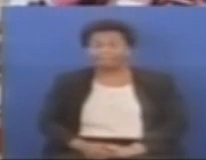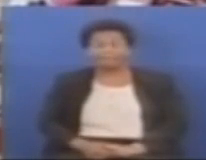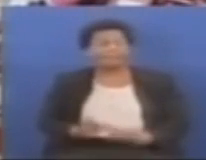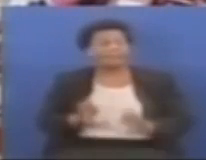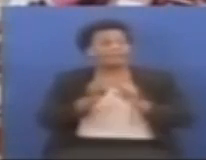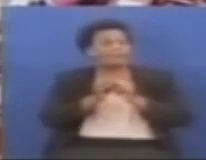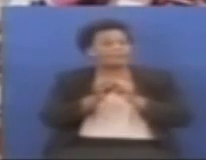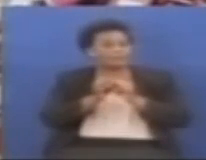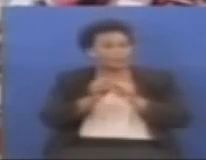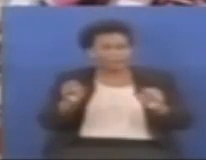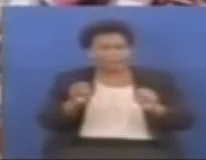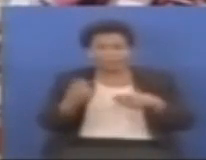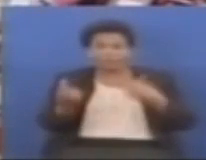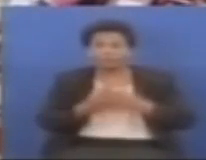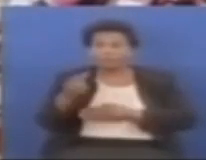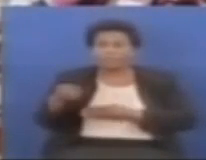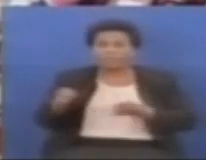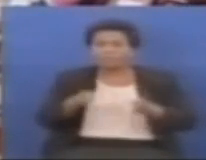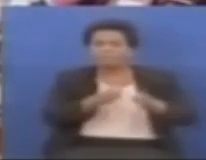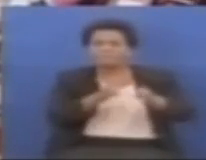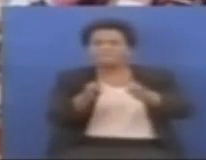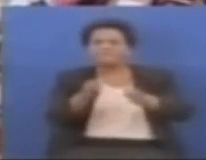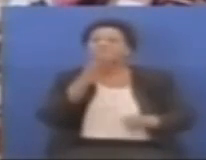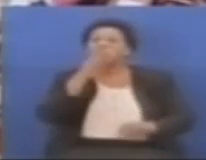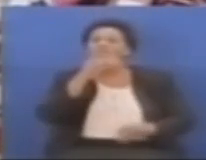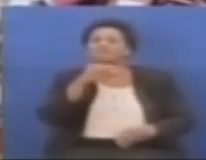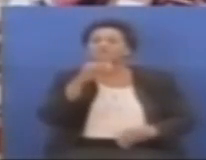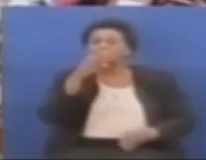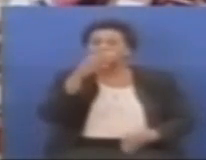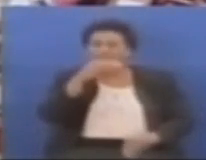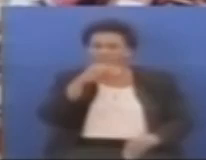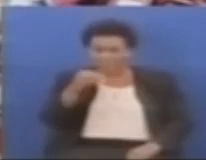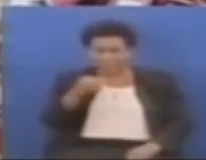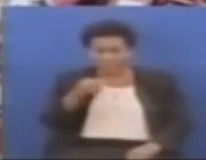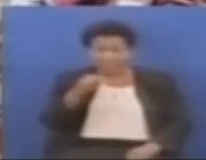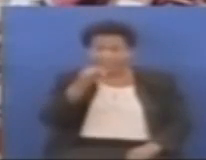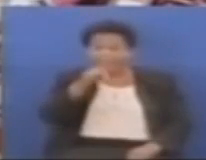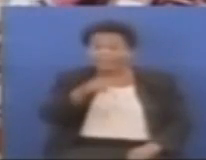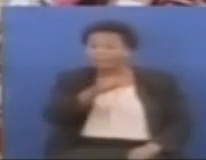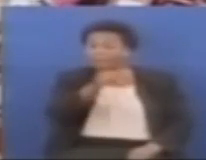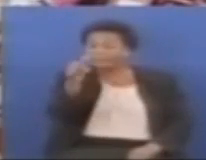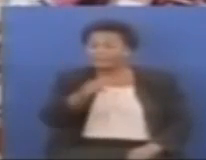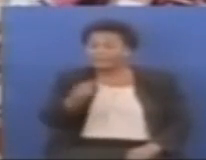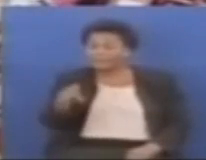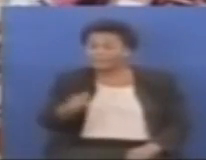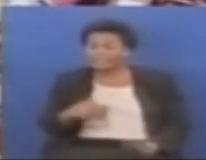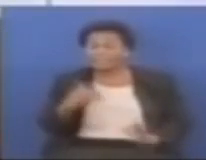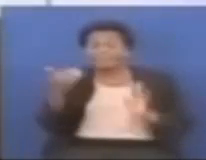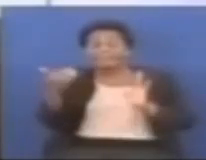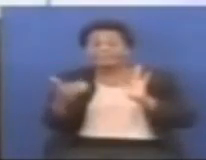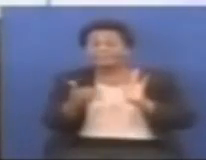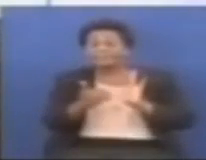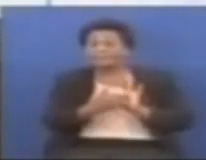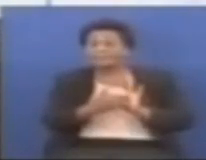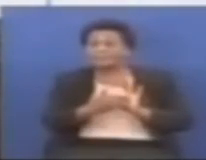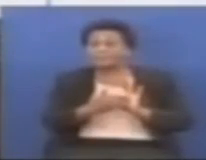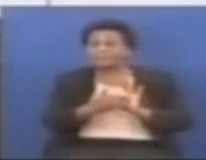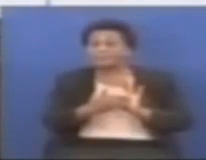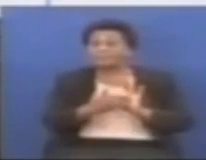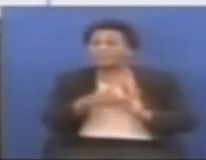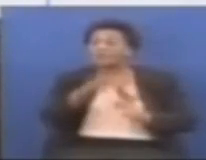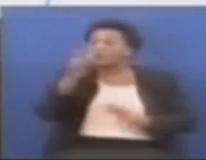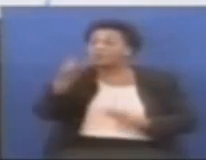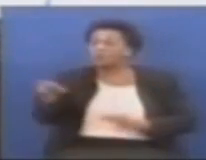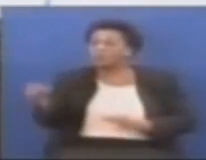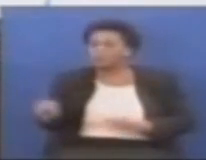Mheshimiwa Spika, pamoja na kuwa na sheria nzuri, kumekuwa na uelewa mdogo miongoni mwa baadhi